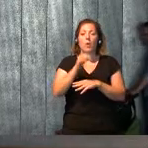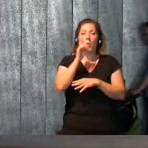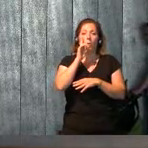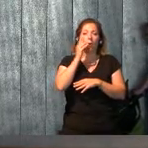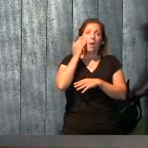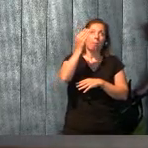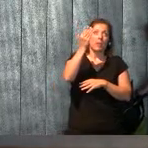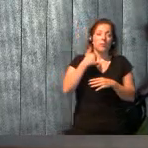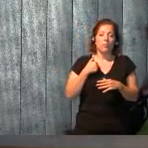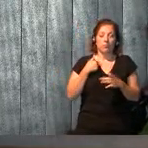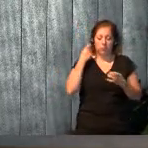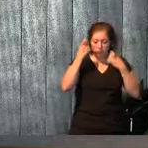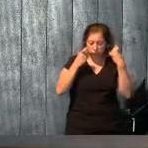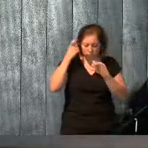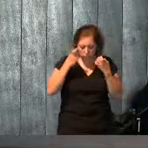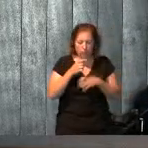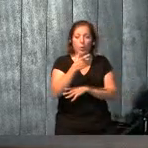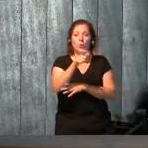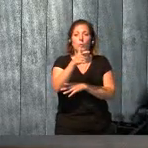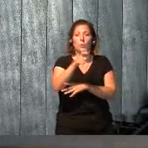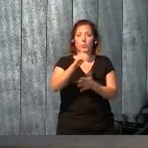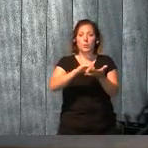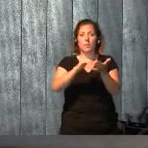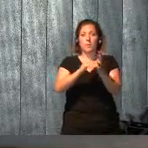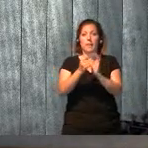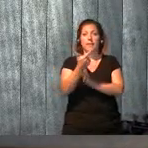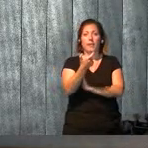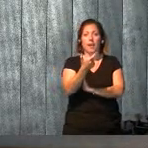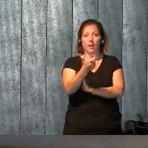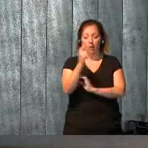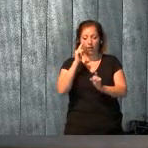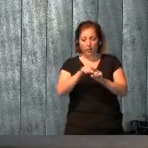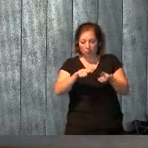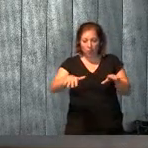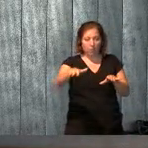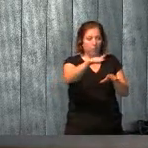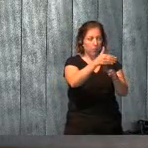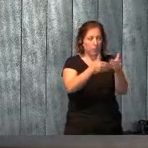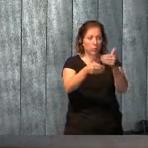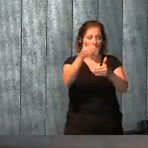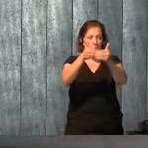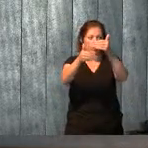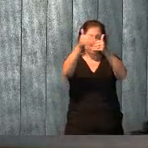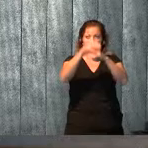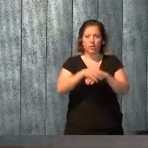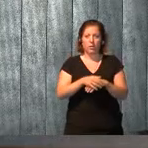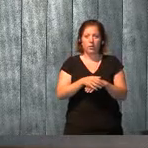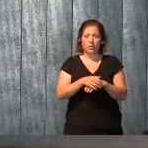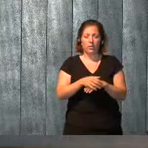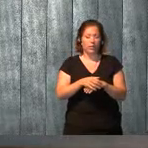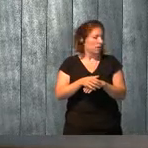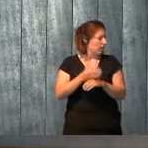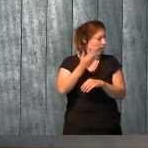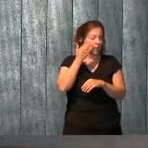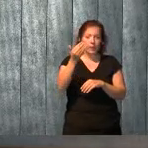d'avoir mes 200 mètres carrés pour construire, je ne trouve pas normal qu'on me dise que laisser,